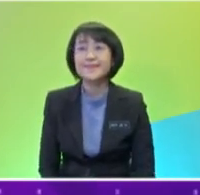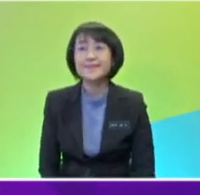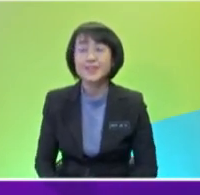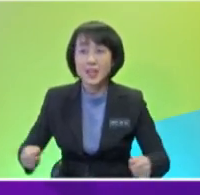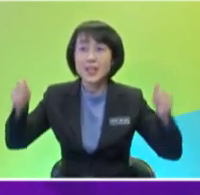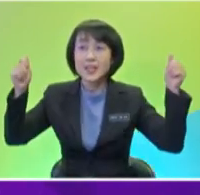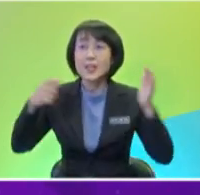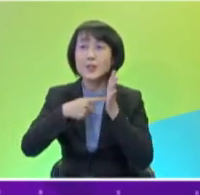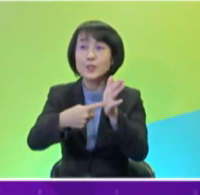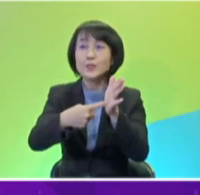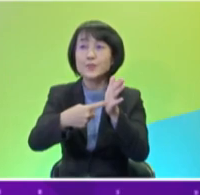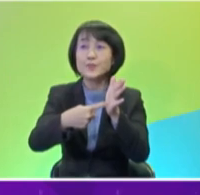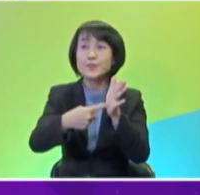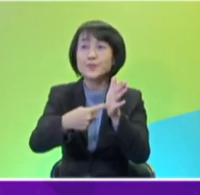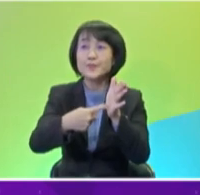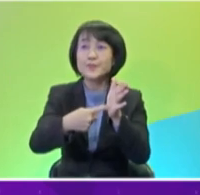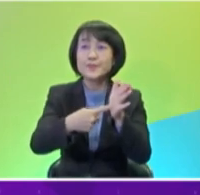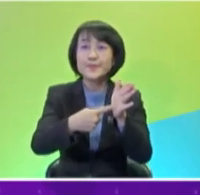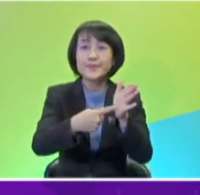Tunjukkan Tunjukkan